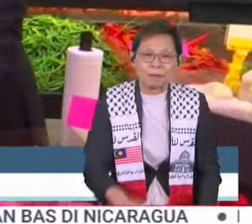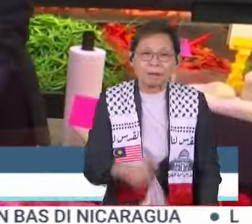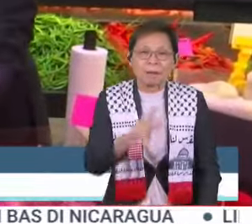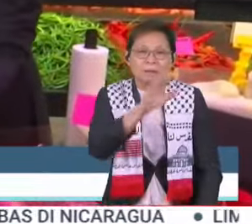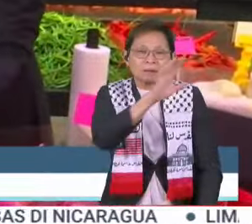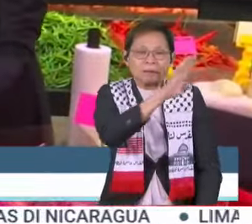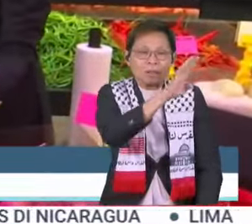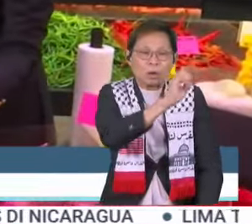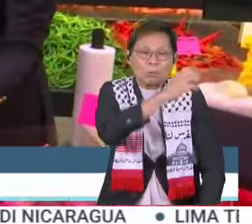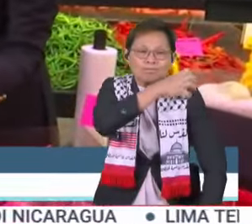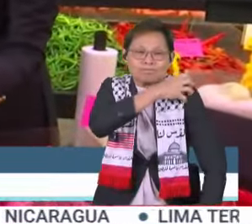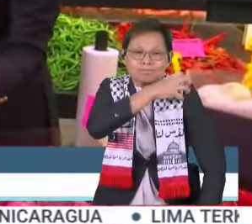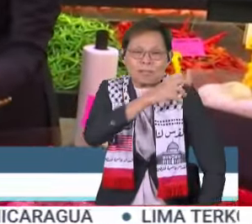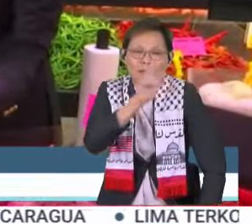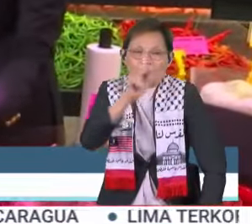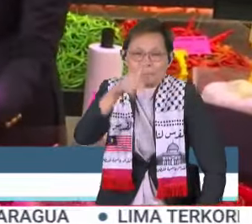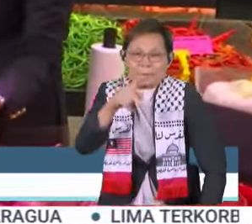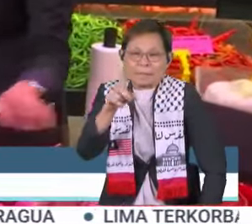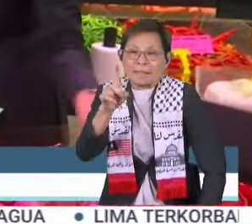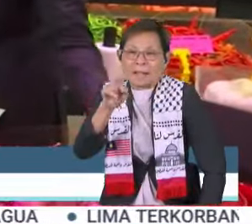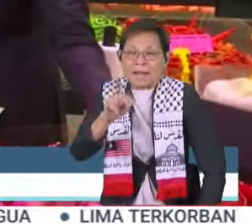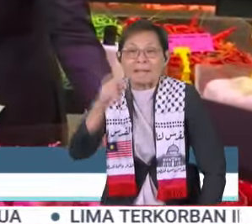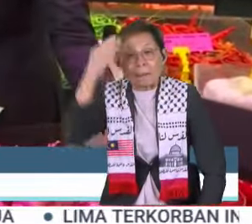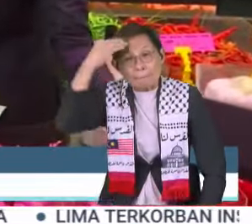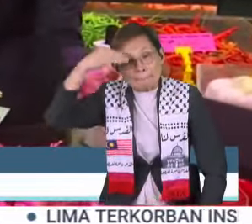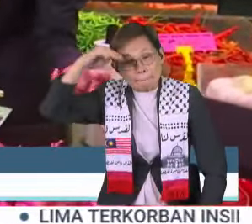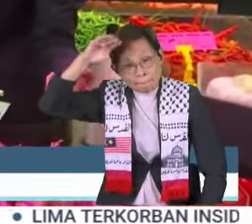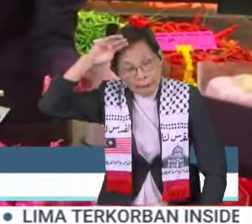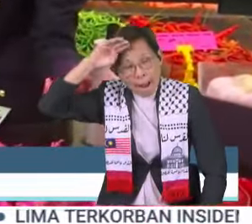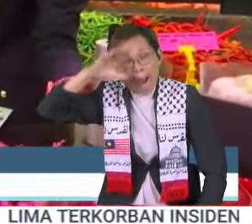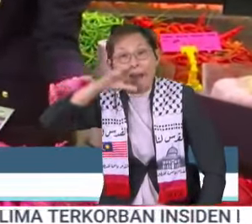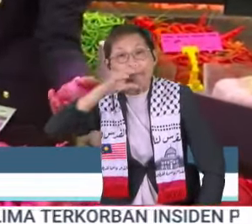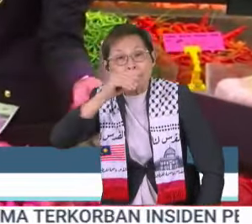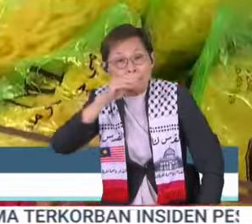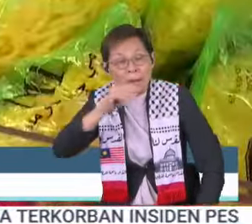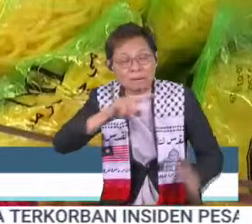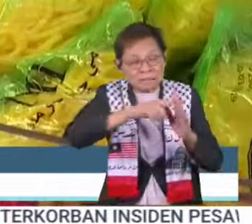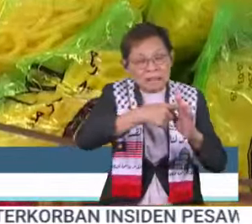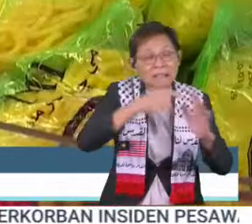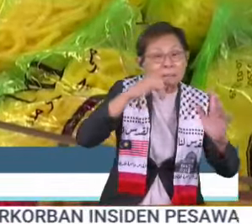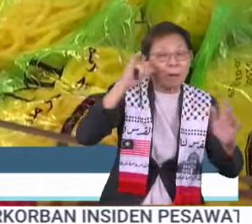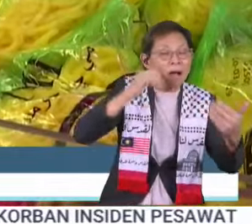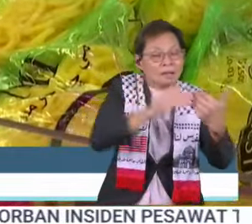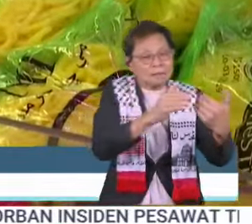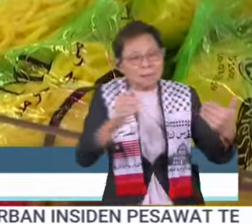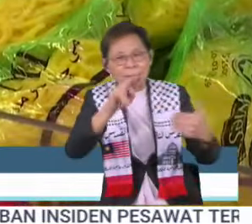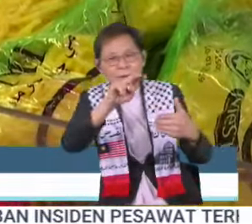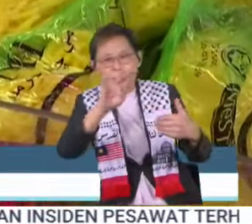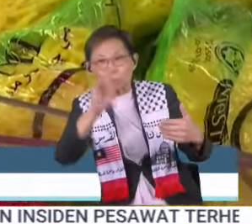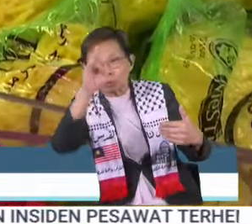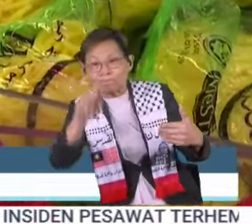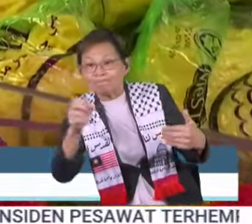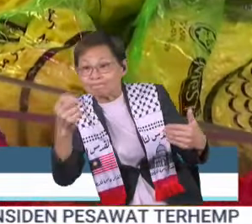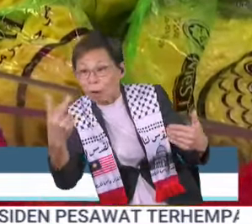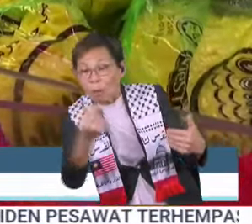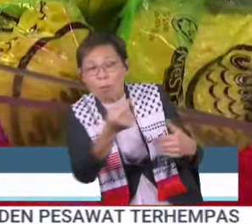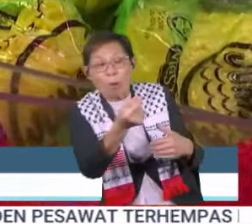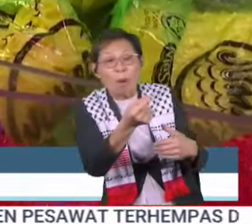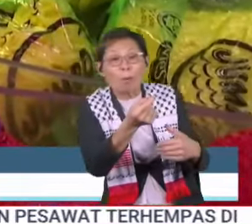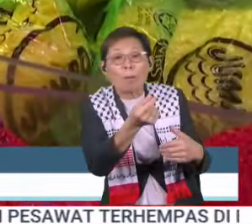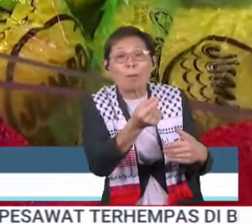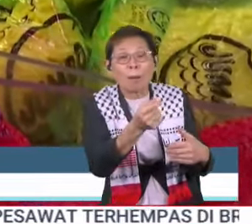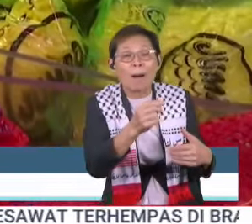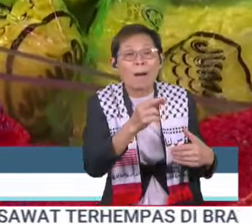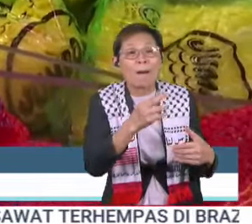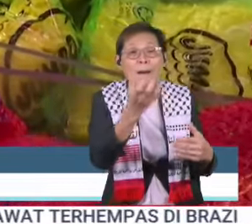Ketua Pegawai Penguatkuasa KPDN Negeri Perlis, Farah Atlina Ropai menyatakan, bermula semalam sehingga 27 Disember, harga bawang